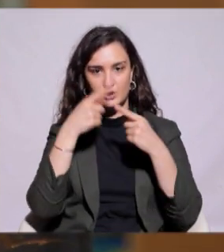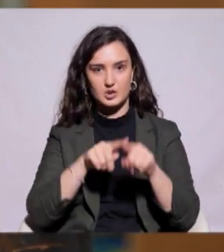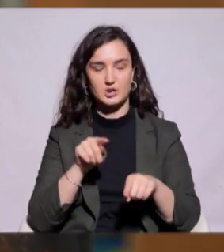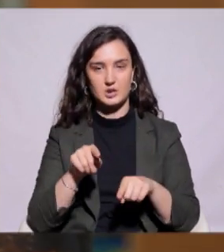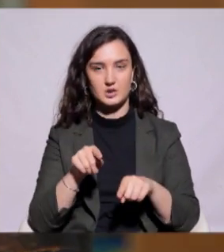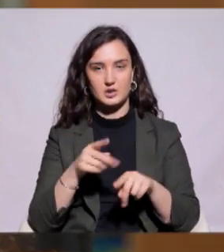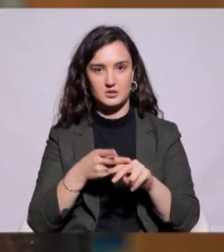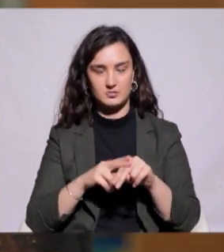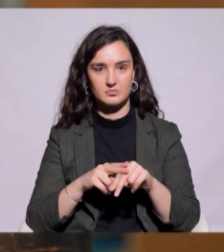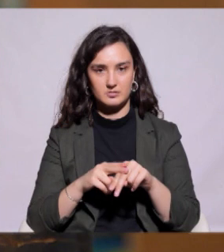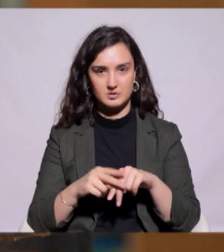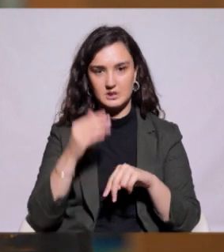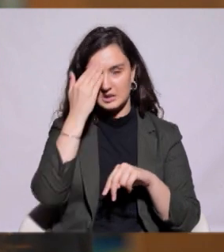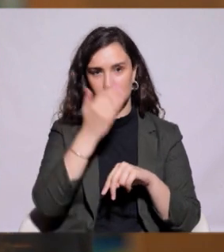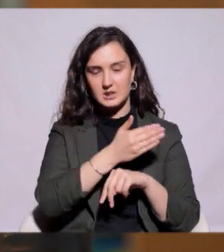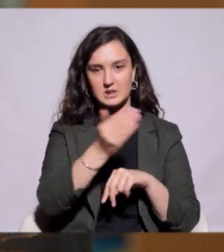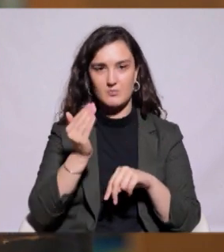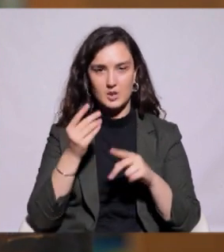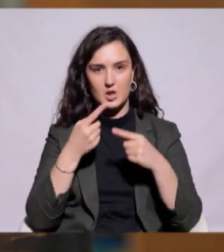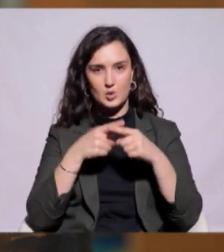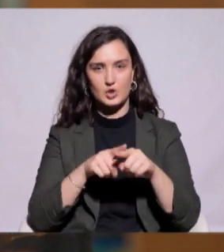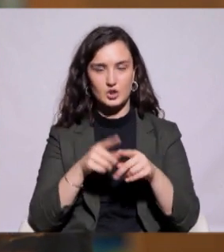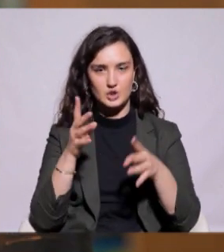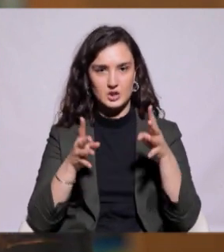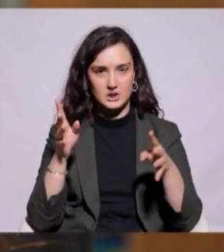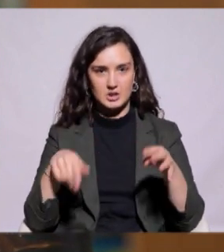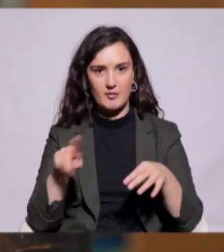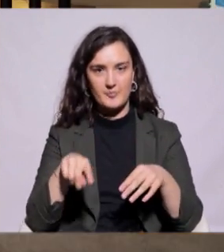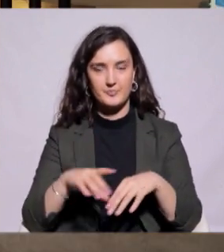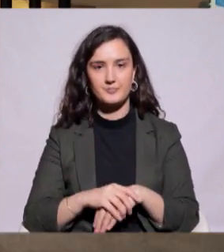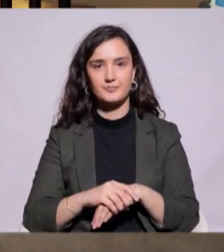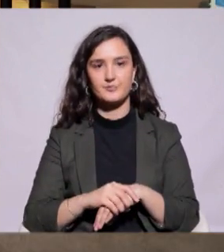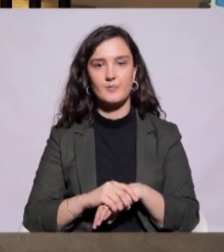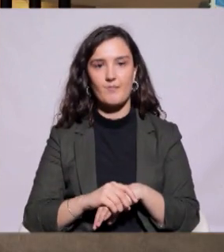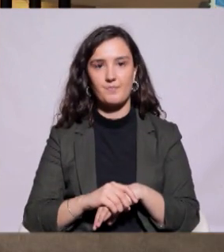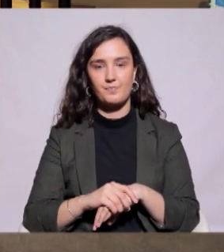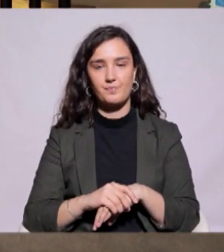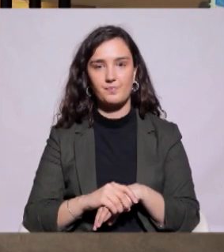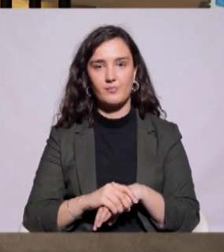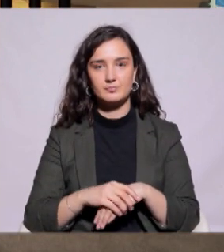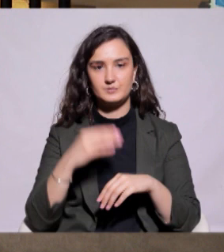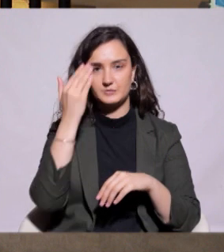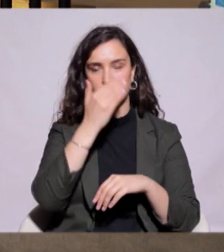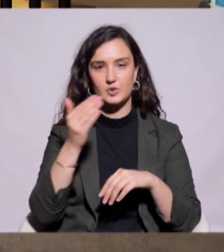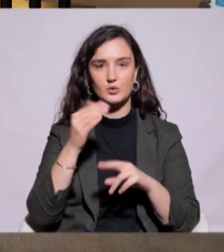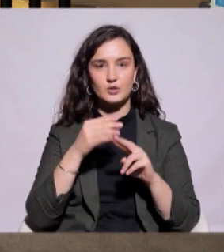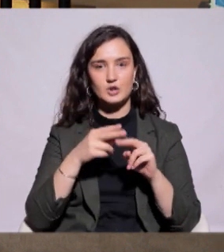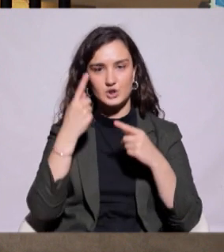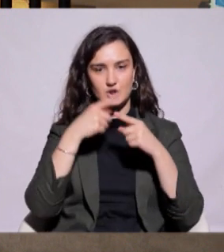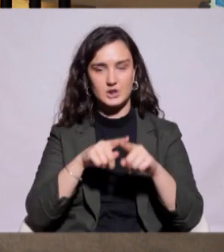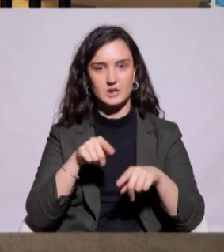ინჟინერია. Civil engineering, სამოქალაქო ინჟინერია. Civil engineering,